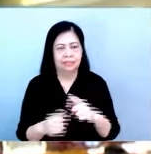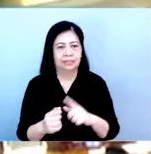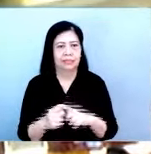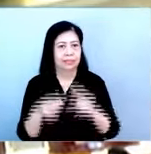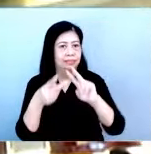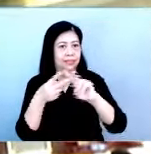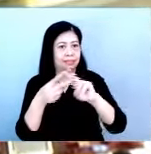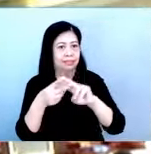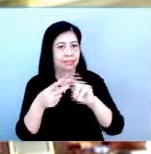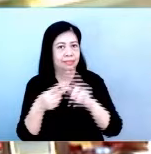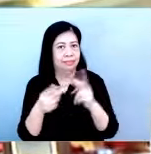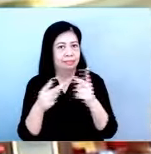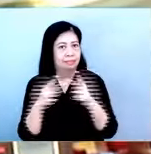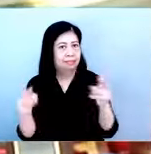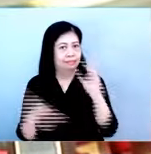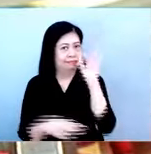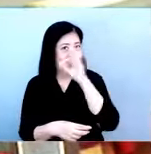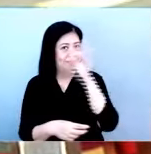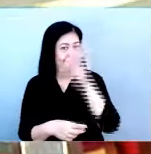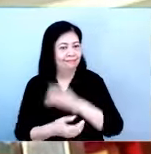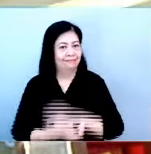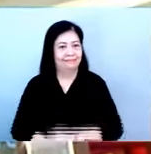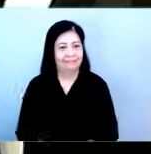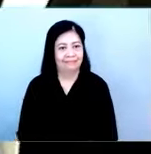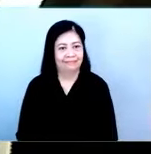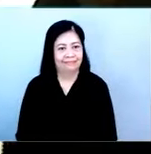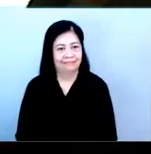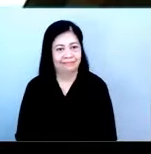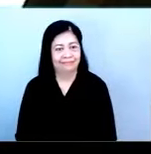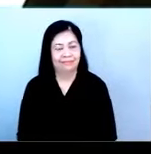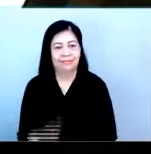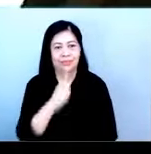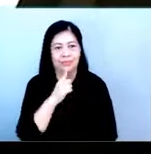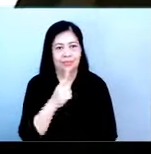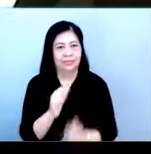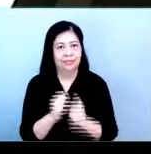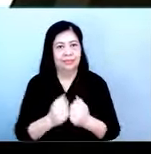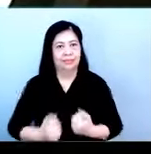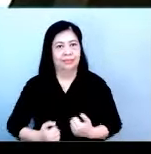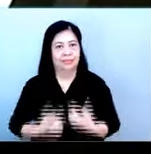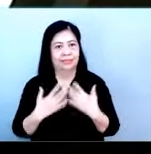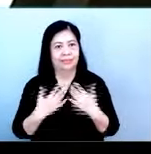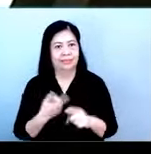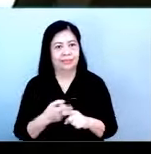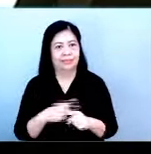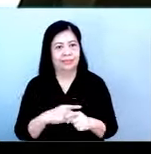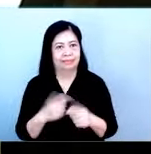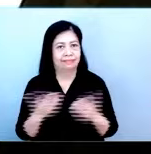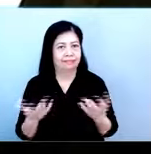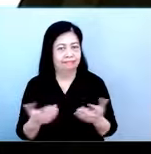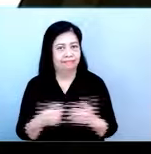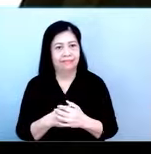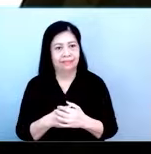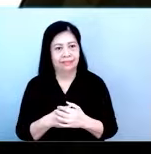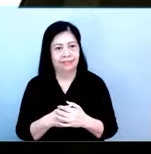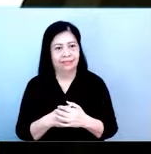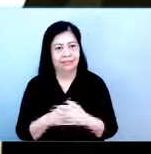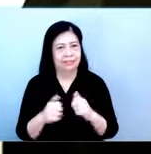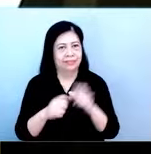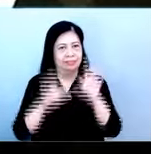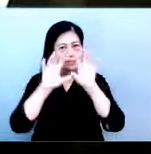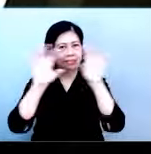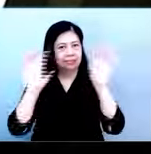Hashtag Very Pinoy! Well, I actually take my inspiration from, you know, mga how we decorate